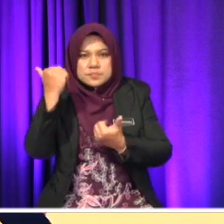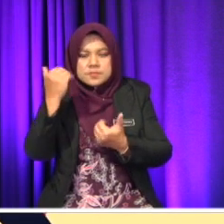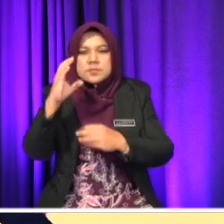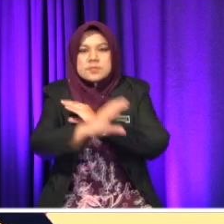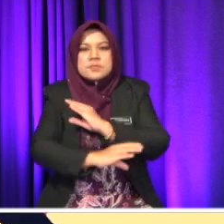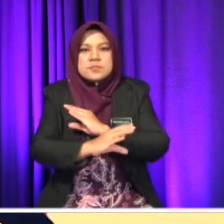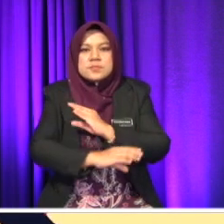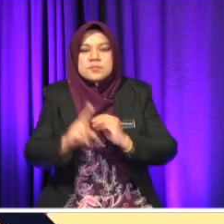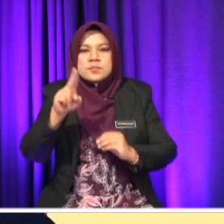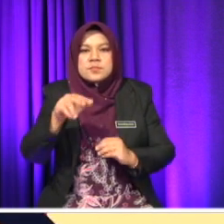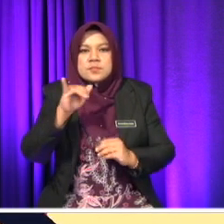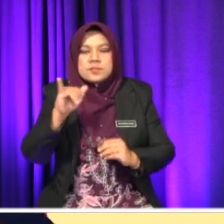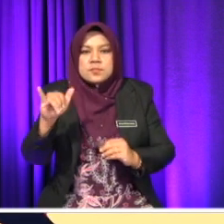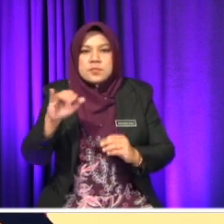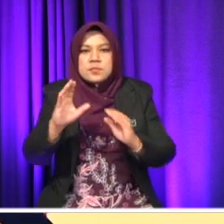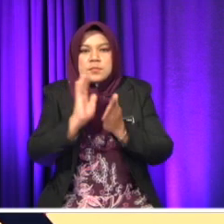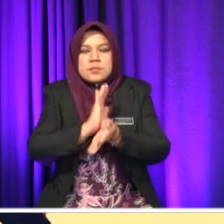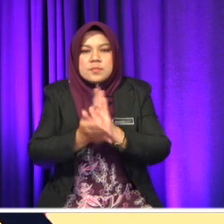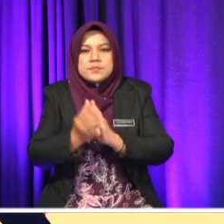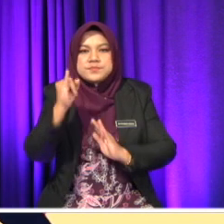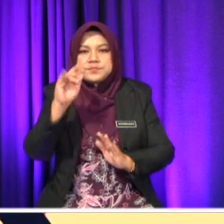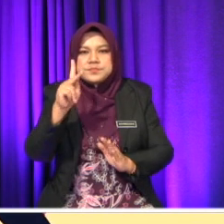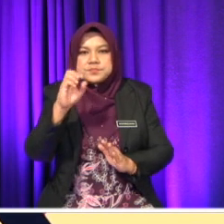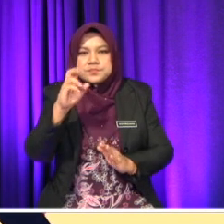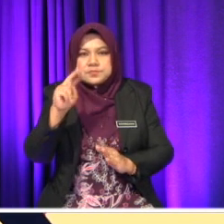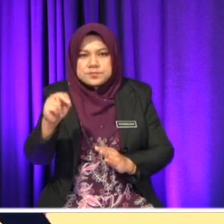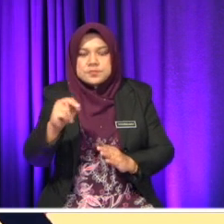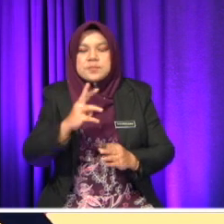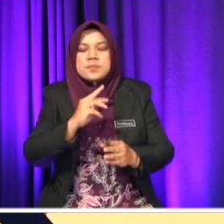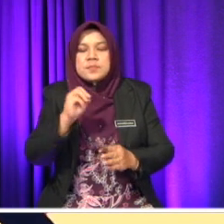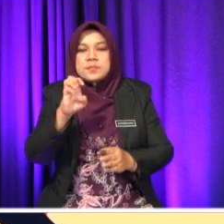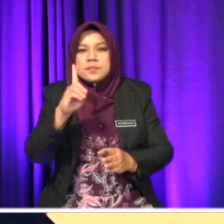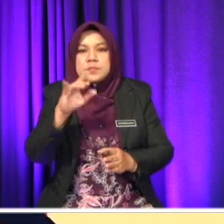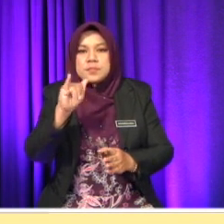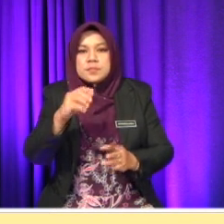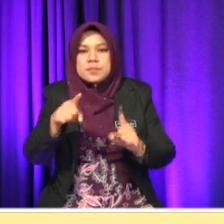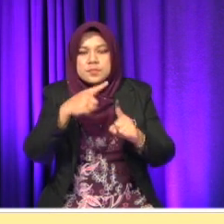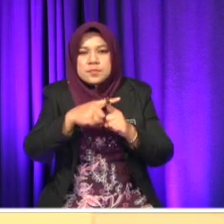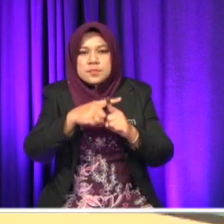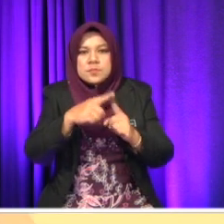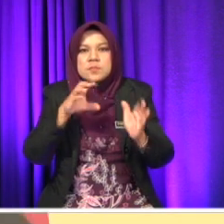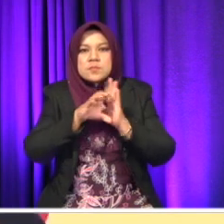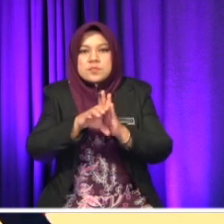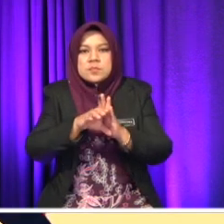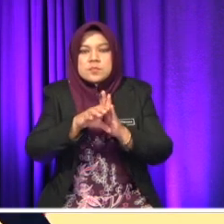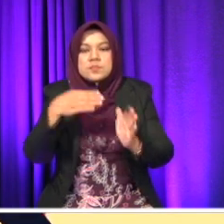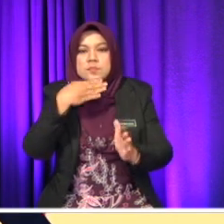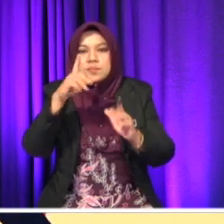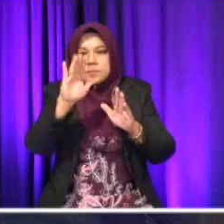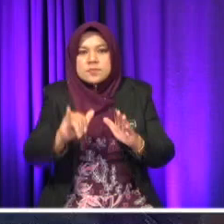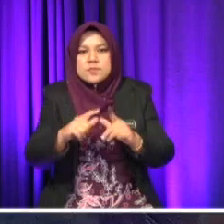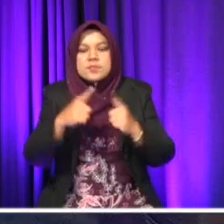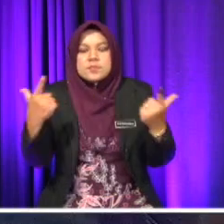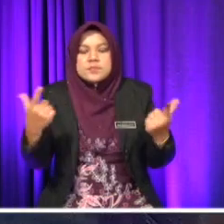seharusnya menjadi icon media yang menonjolkan ciri-ciri positif dan menjadi contoh kepada bagian yang lain